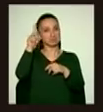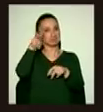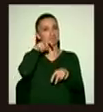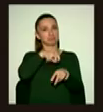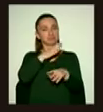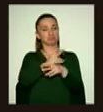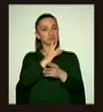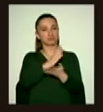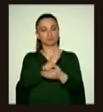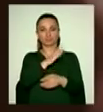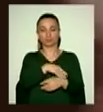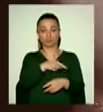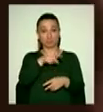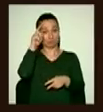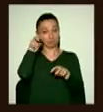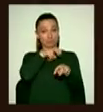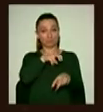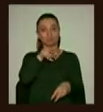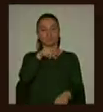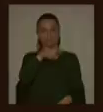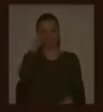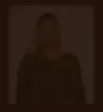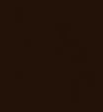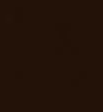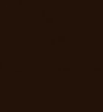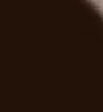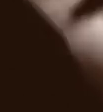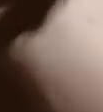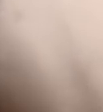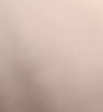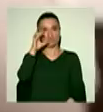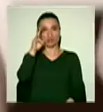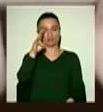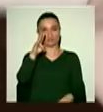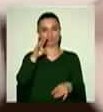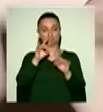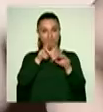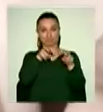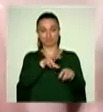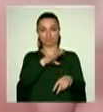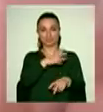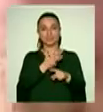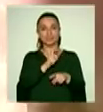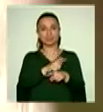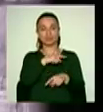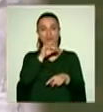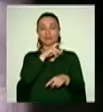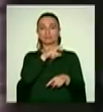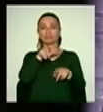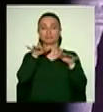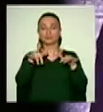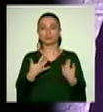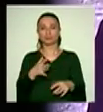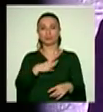იჯდა. თურმე უკან ლევანი მჯდარა. ეს უკვე მოყევი ინტერვიუში. ძალიან დაღლილი იყო. მთელი ღამე